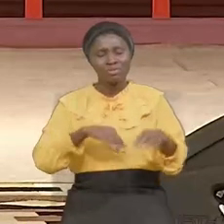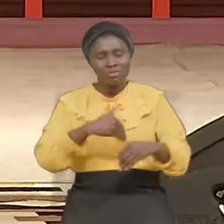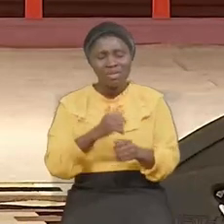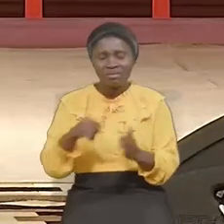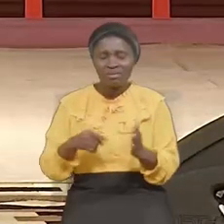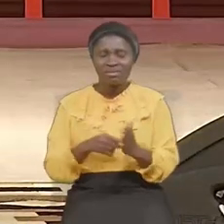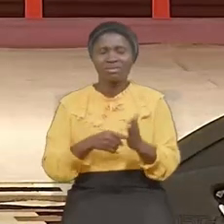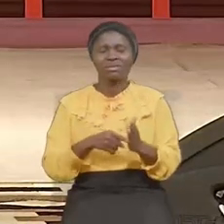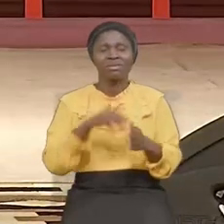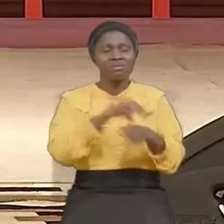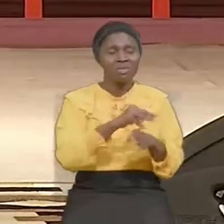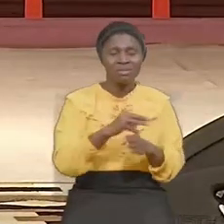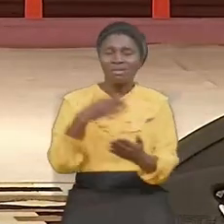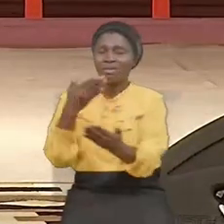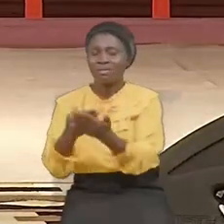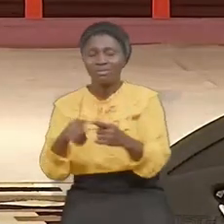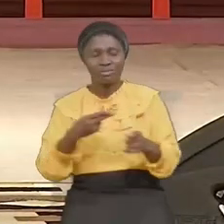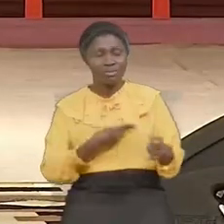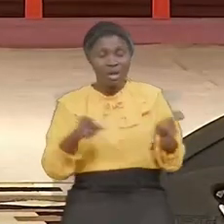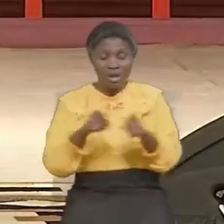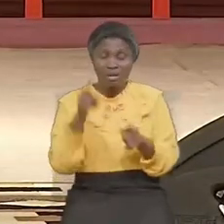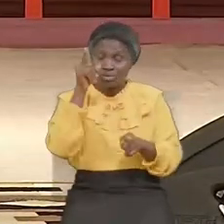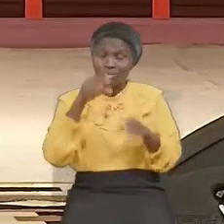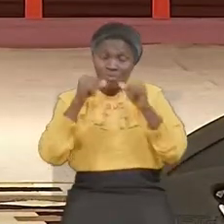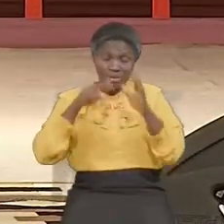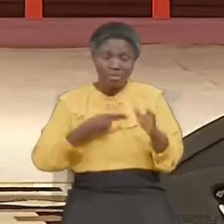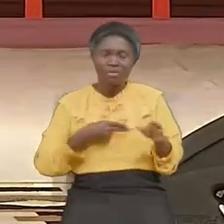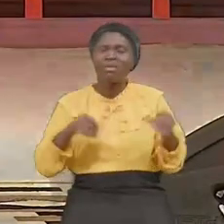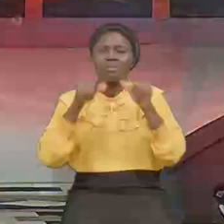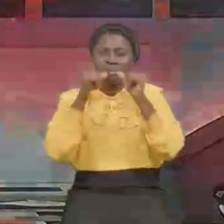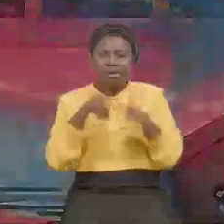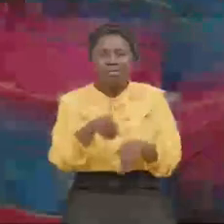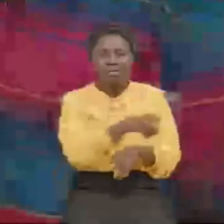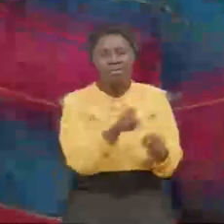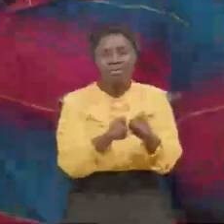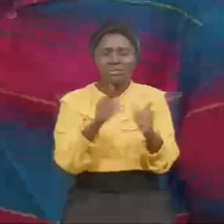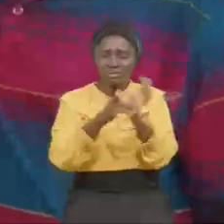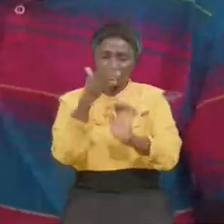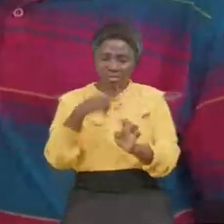ces bénitions nous atteignent. Comme tu nous bénis, bénis-les au nom de Jésus.